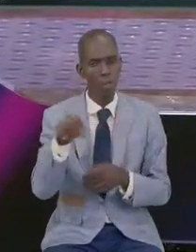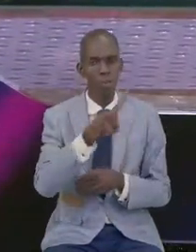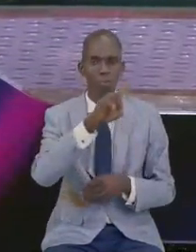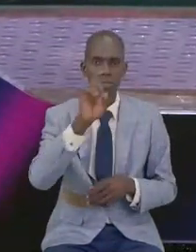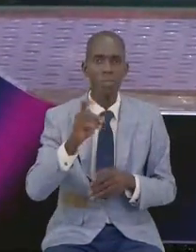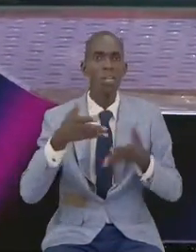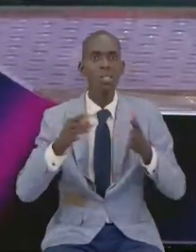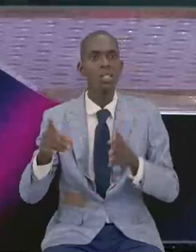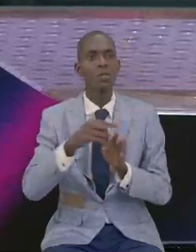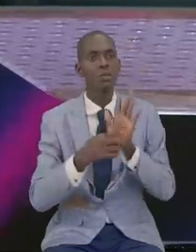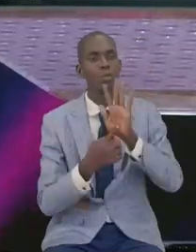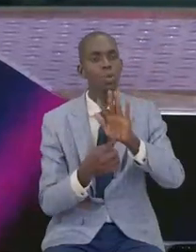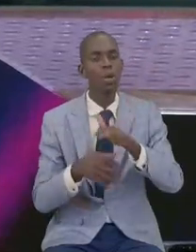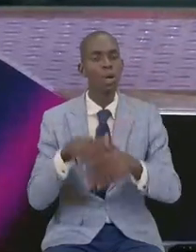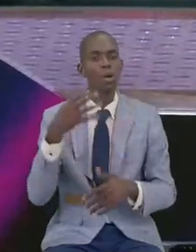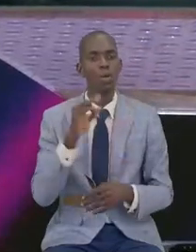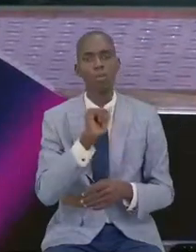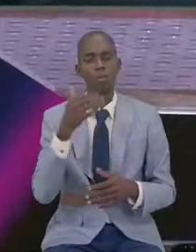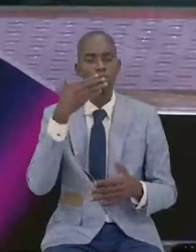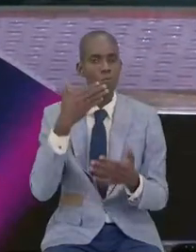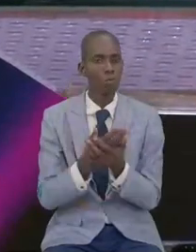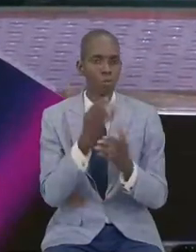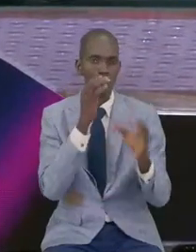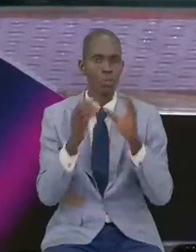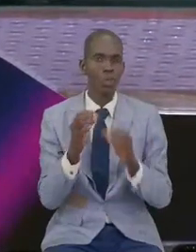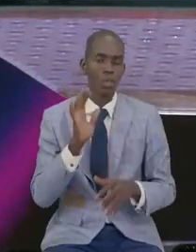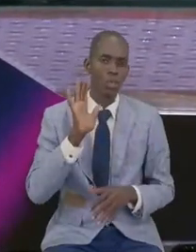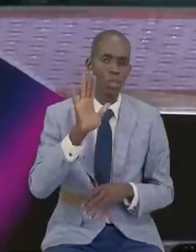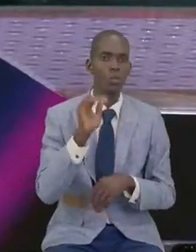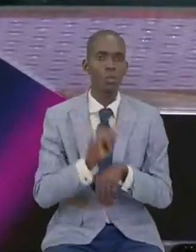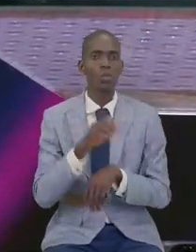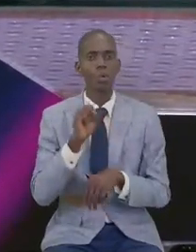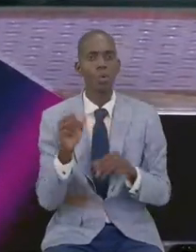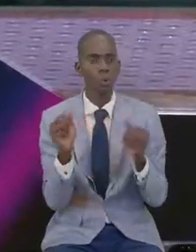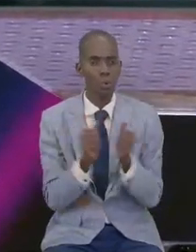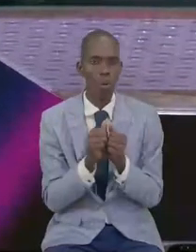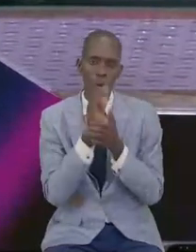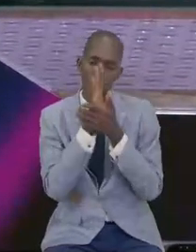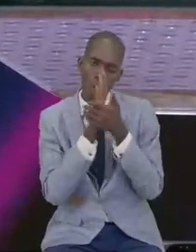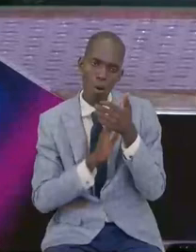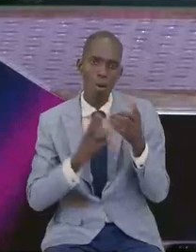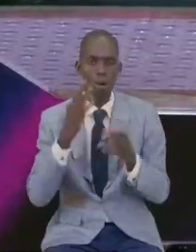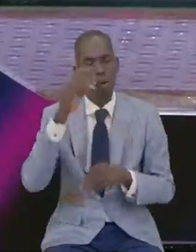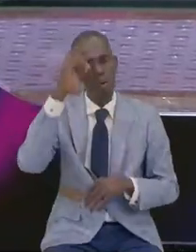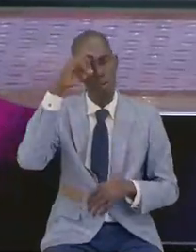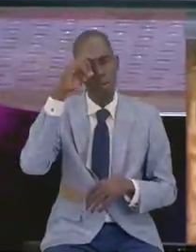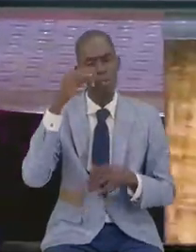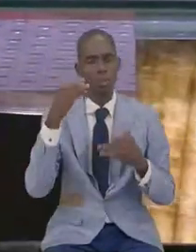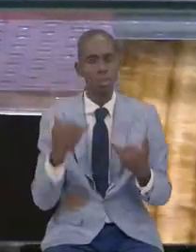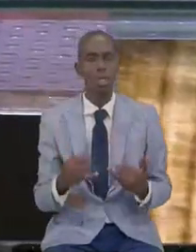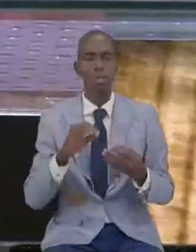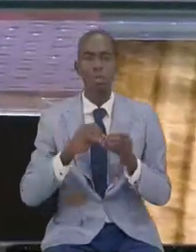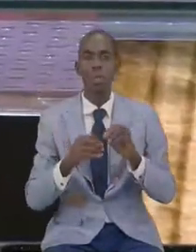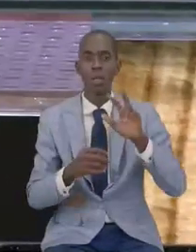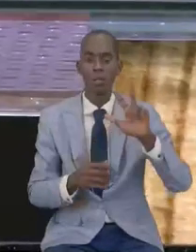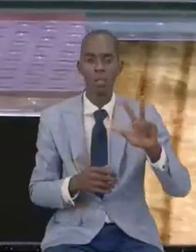qu'il montre ses œuvres par une bonne conduite, avec la douceur de la sagesse. Nous allons à la